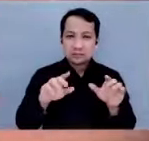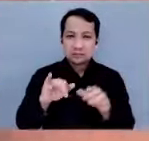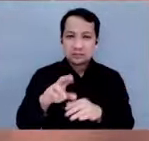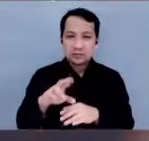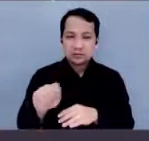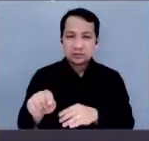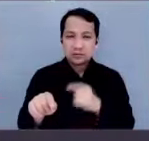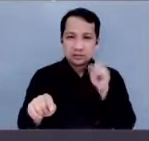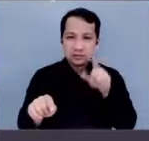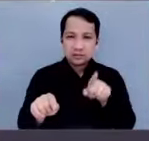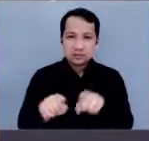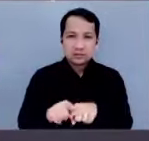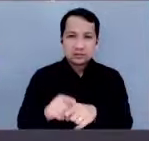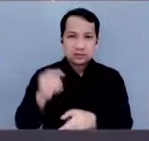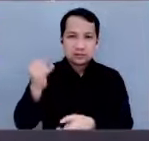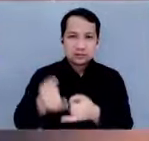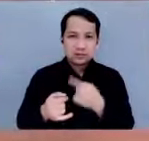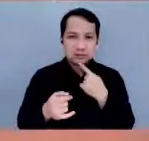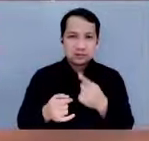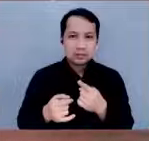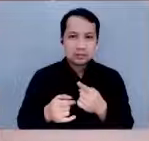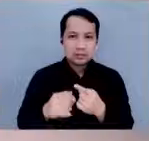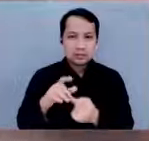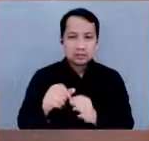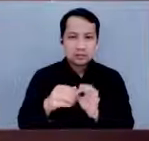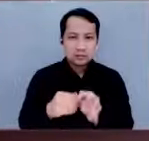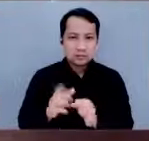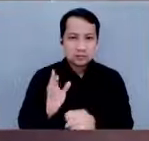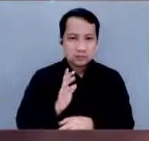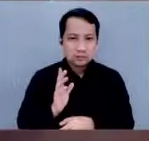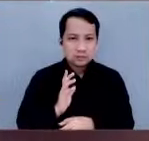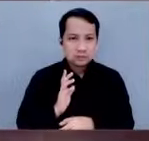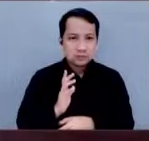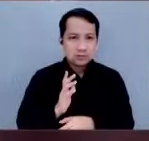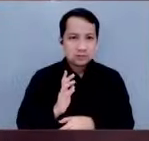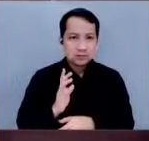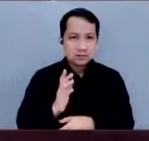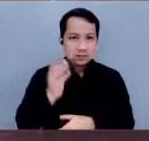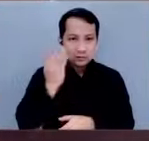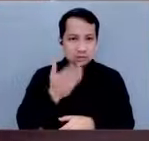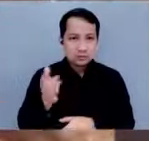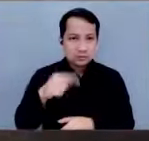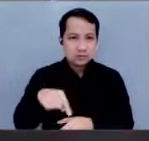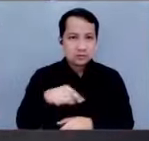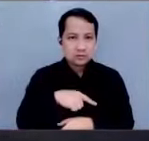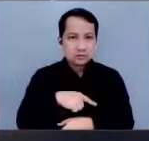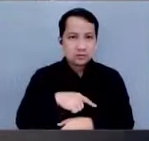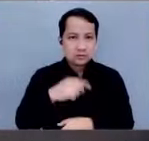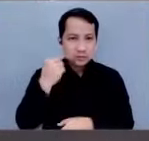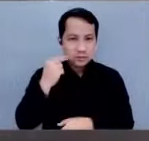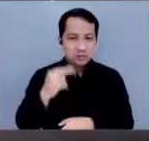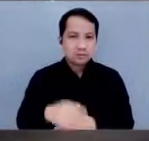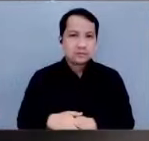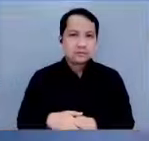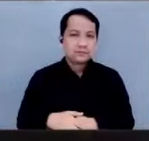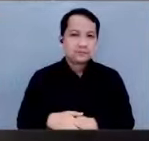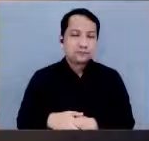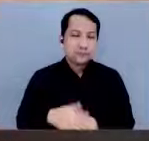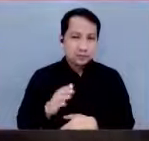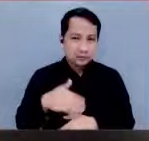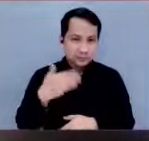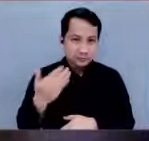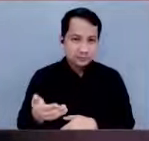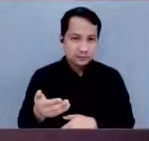Pero last year lang nang sabihin ni Claudine na all is well ang relasyon niya sa kanyang mga pamangkin. Eto pa, para